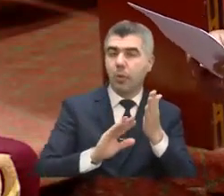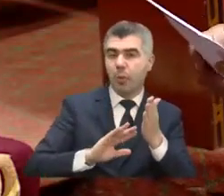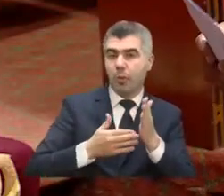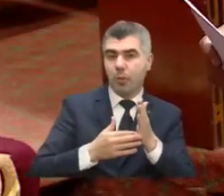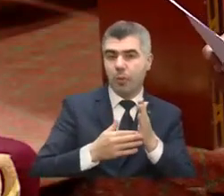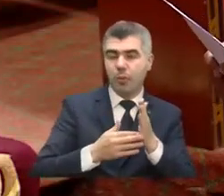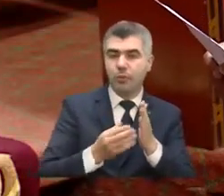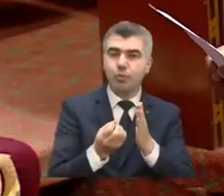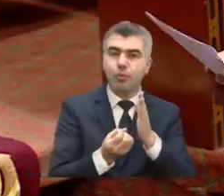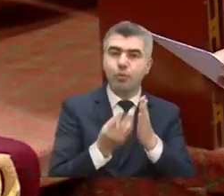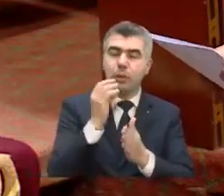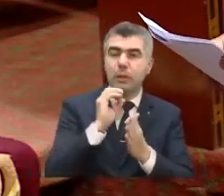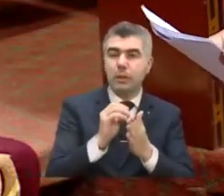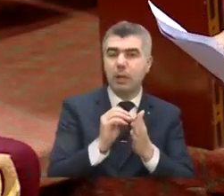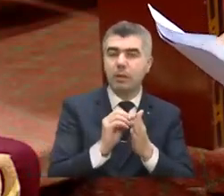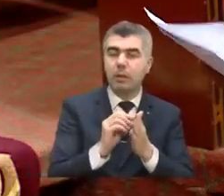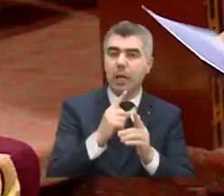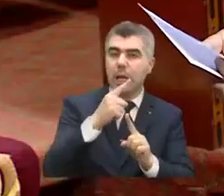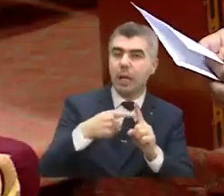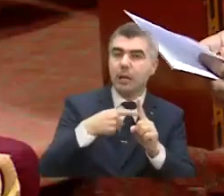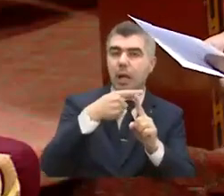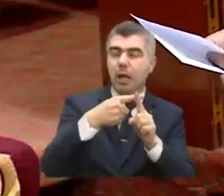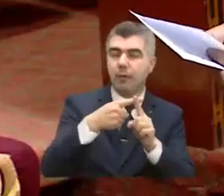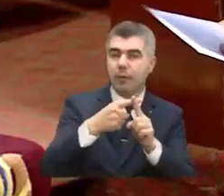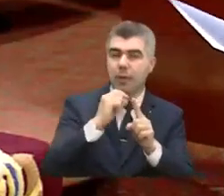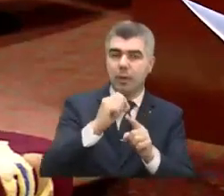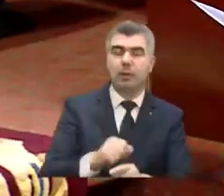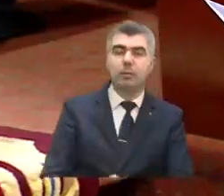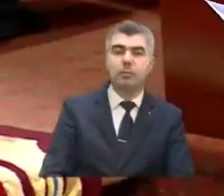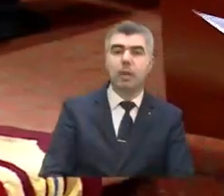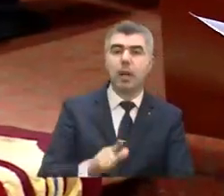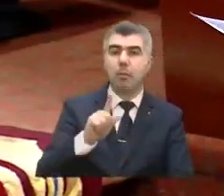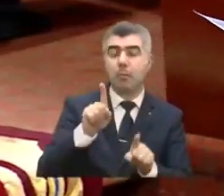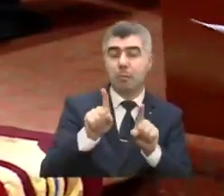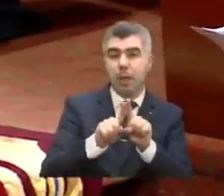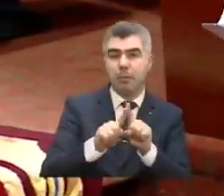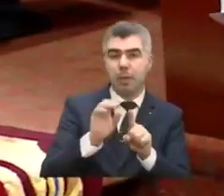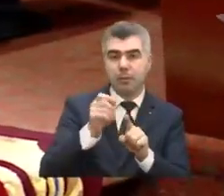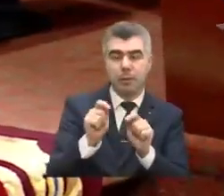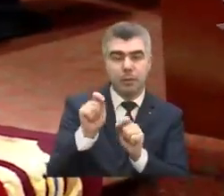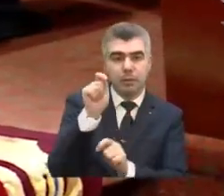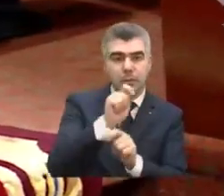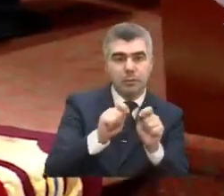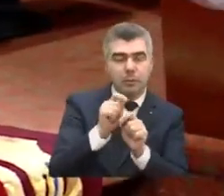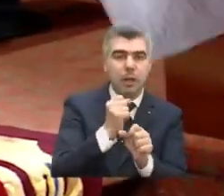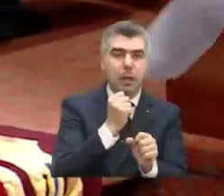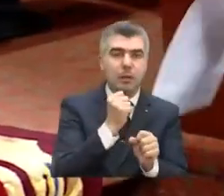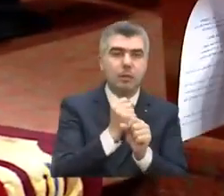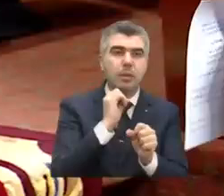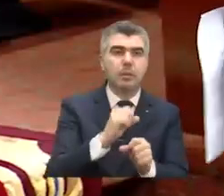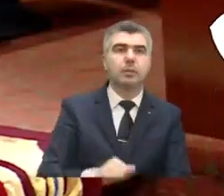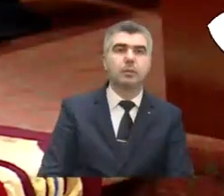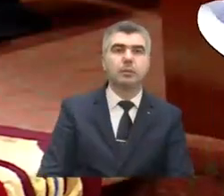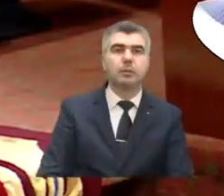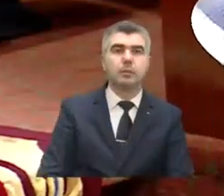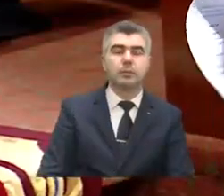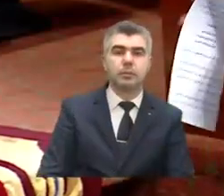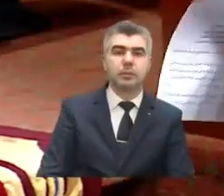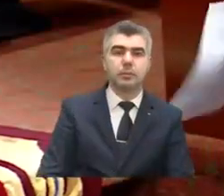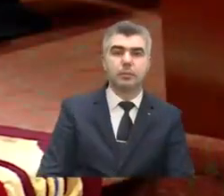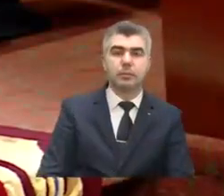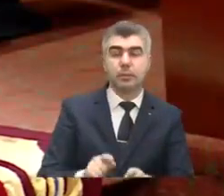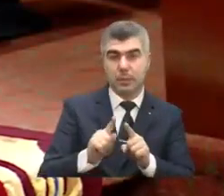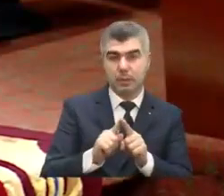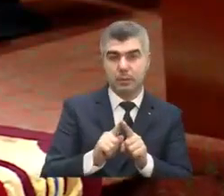وادخال التكنولوجيه الحديثه بالاضافه الى تطوير تنافسيه القطاع وتاهيل العاملين به ونجاحه